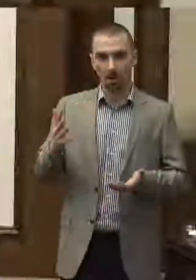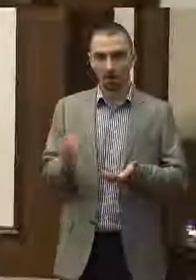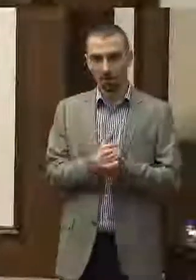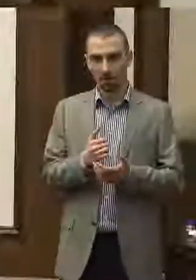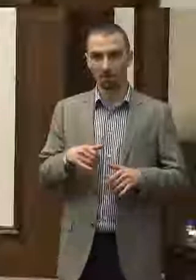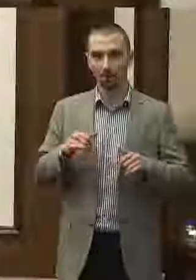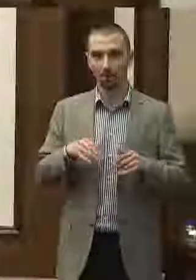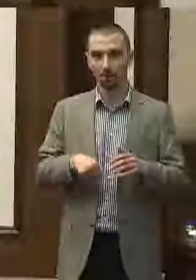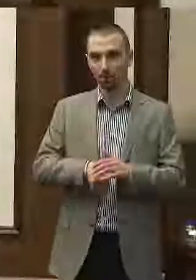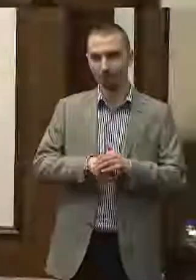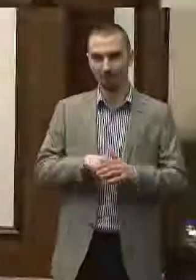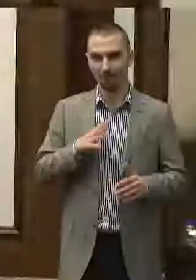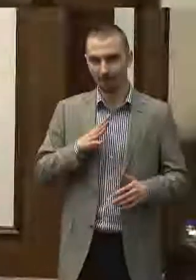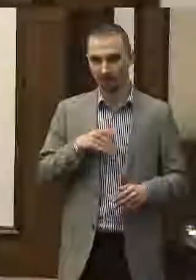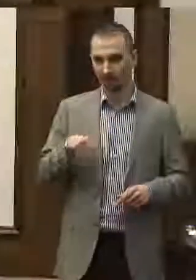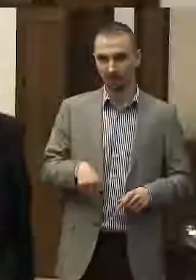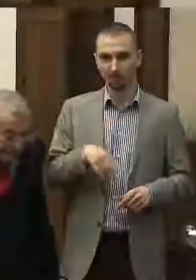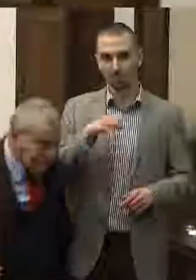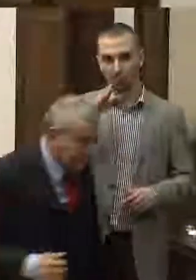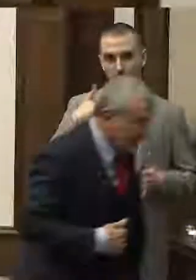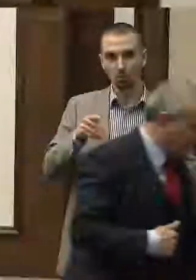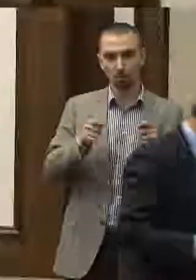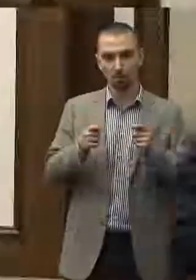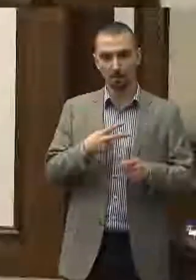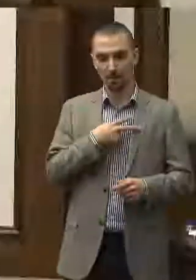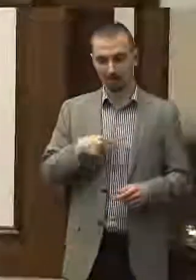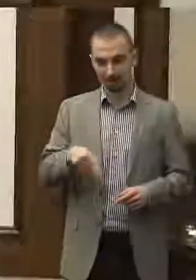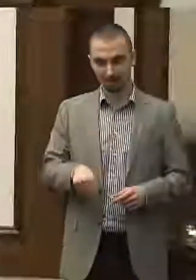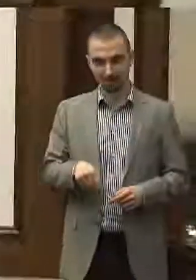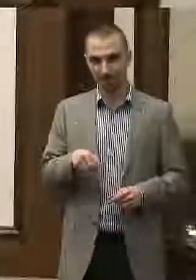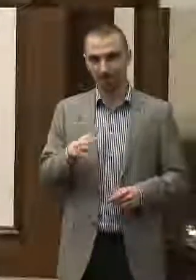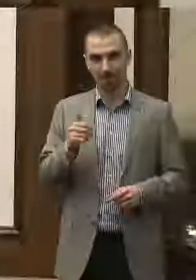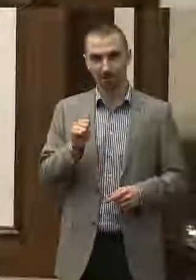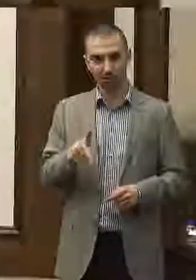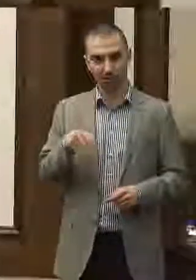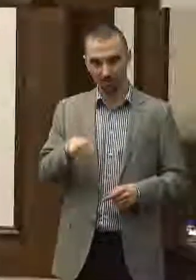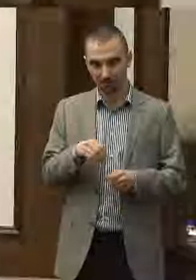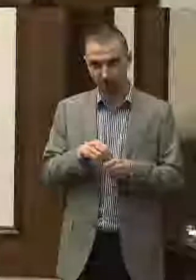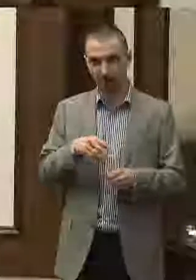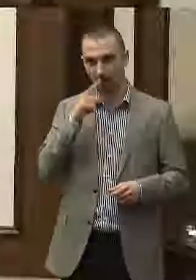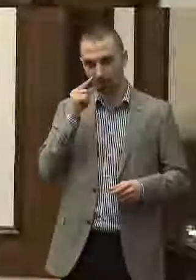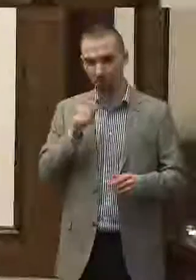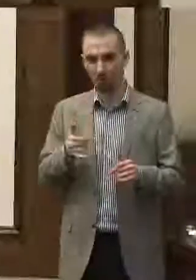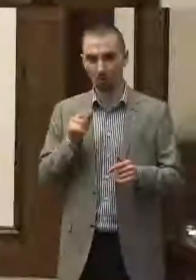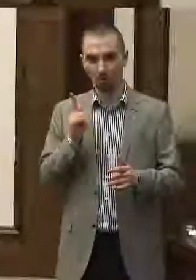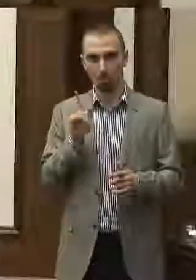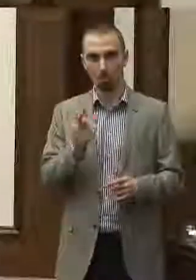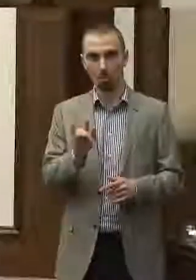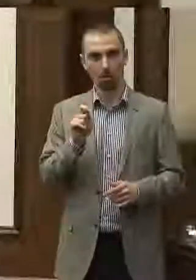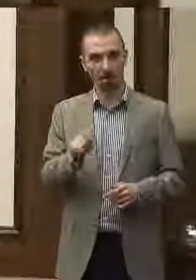de yine bizim ilçemizden Ömer Güler Yüz diye Murat Çeşme'den bir kardeşimiz atmıştı. Demek ki